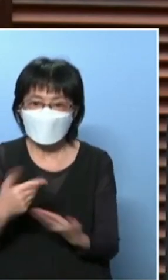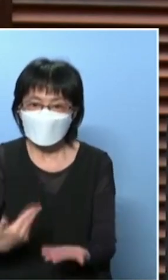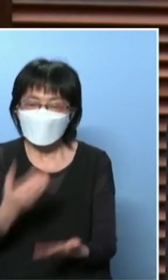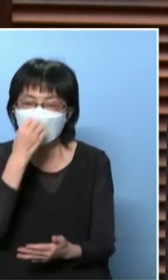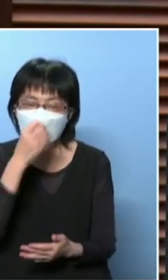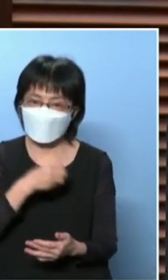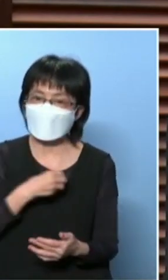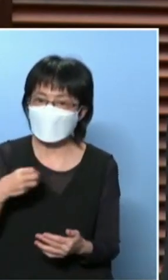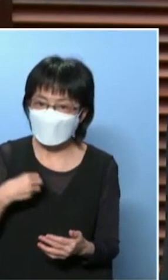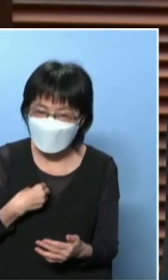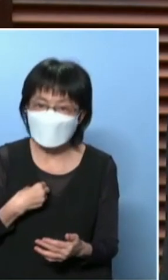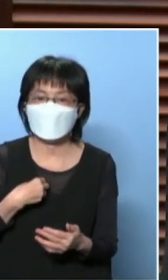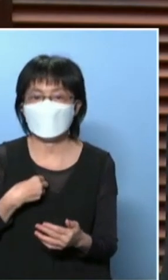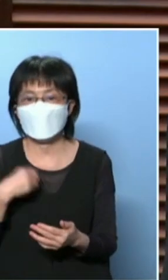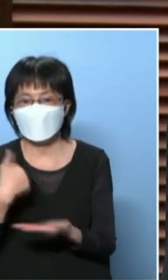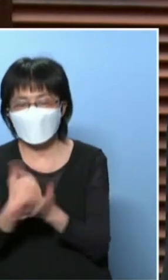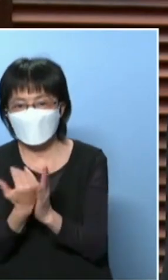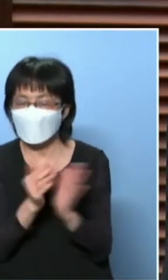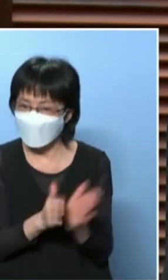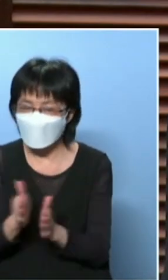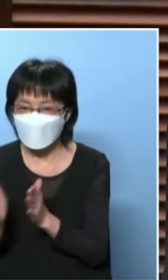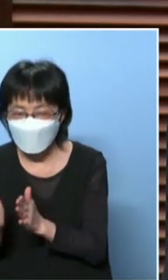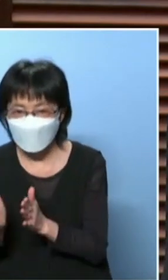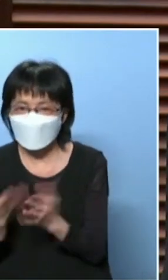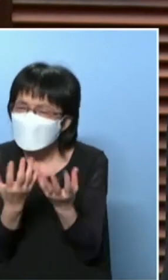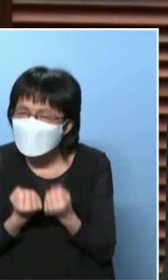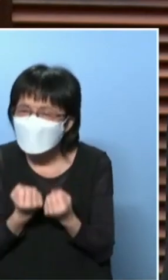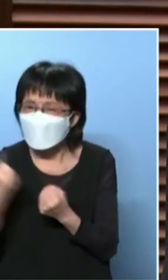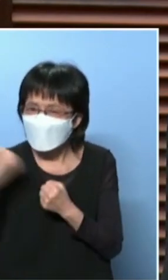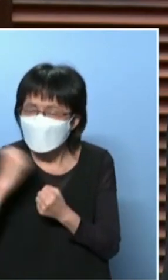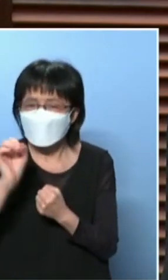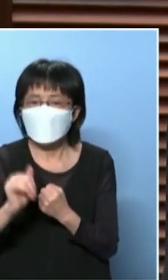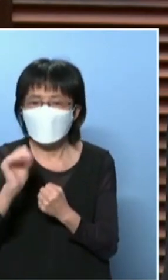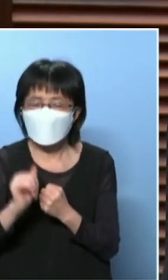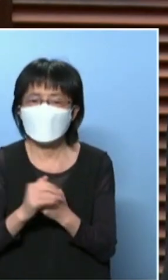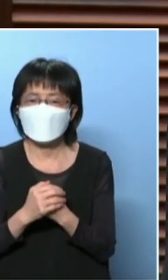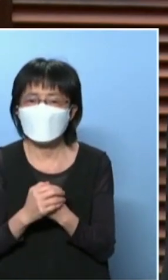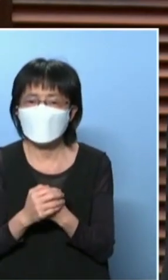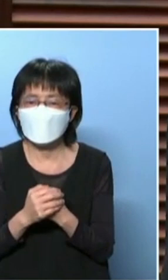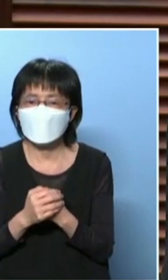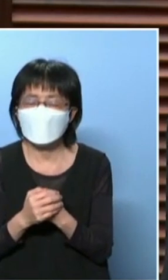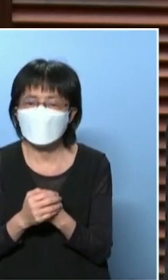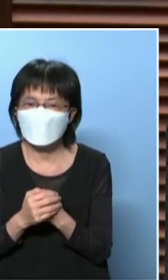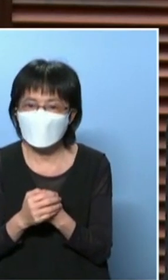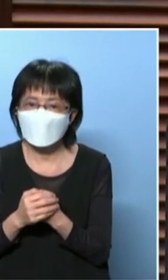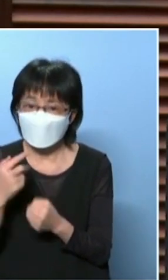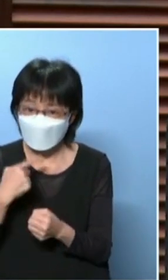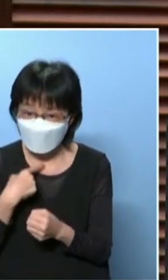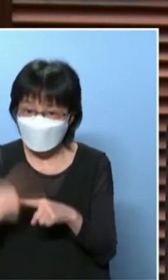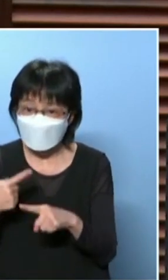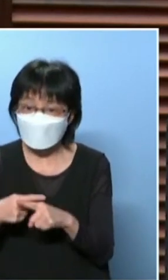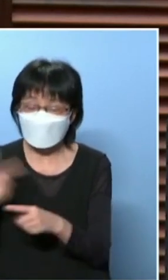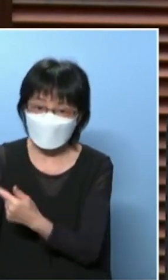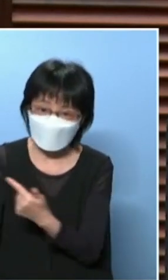咁我哋而家都密切睇緊我哋嘅醫療系統個承受嘅能力。能不能夠維持我們